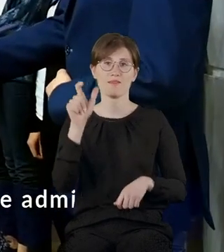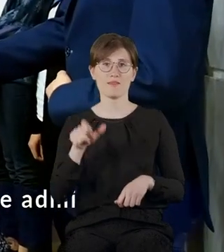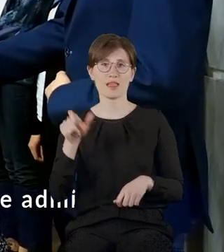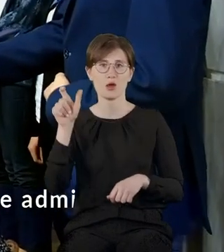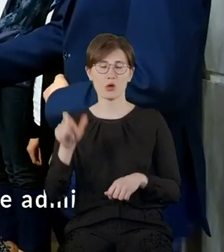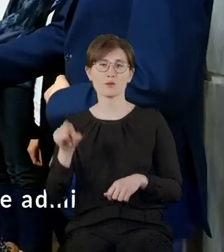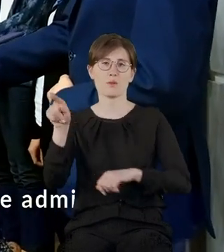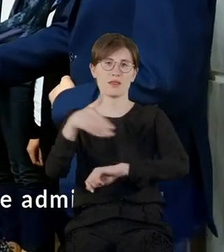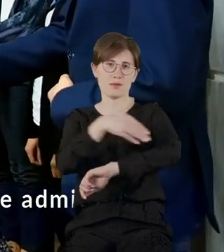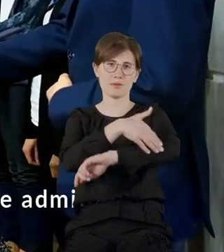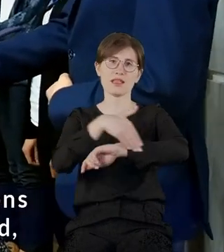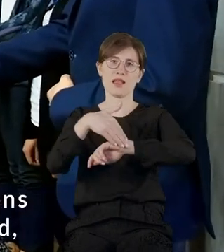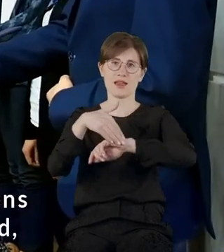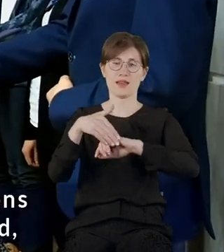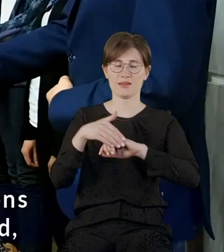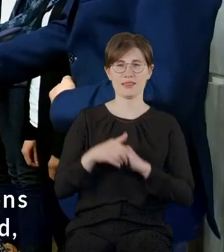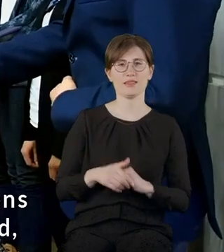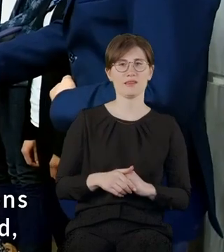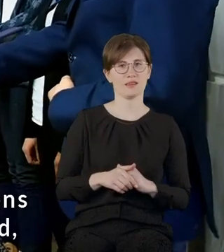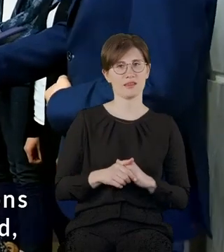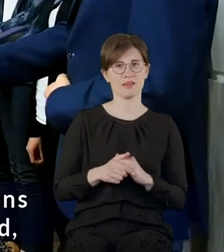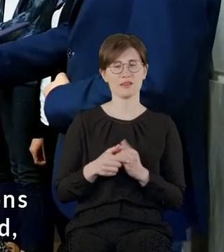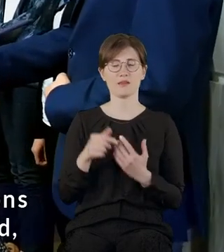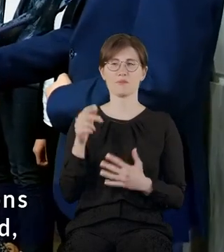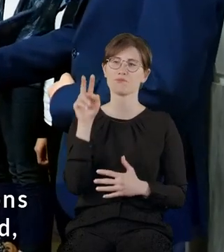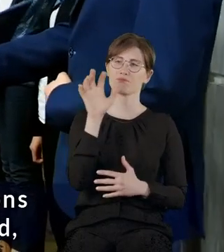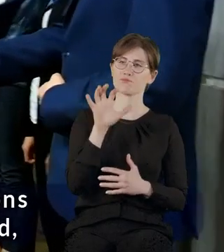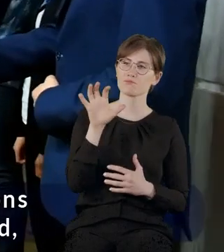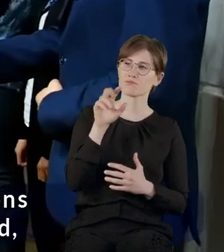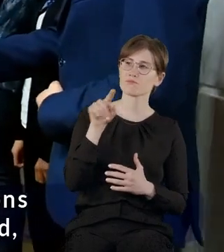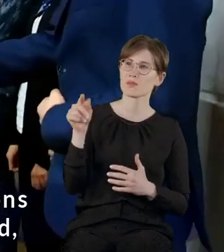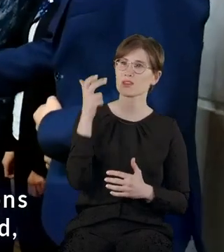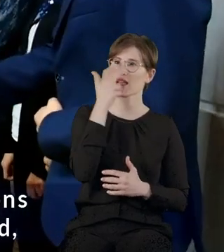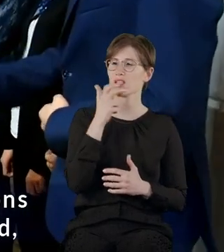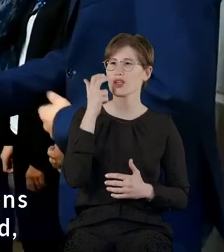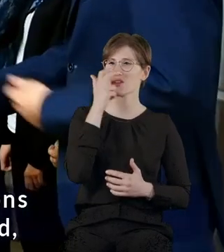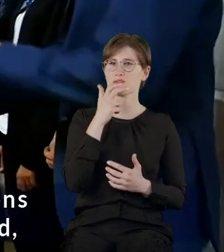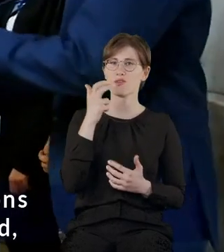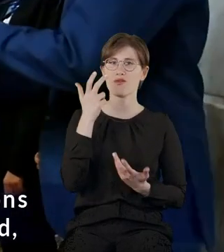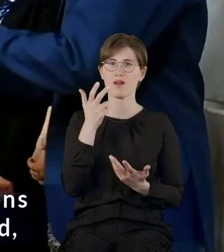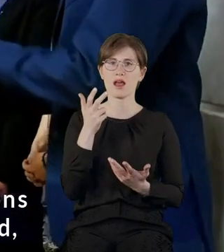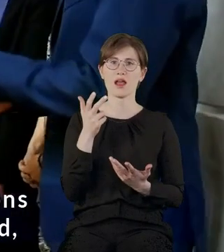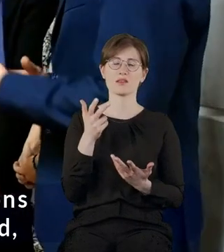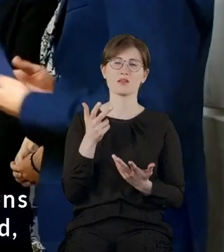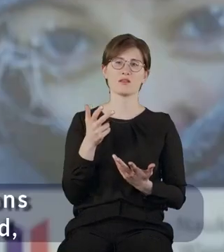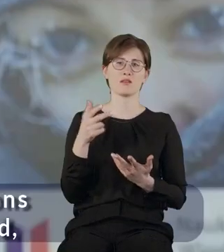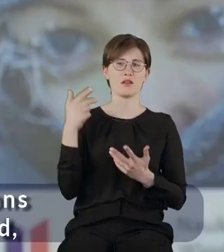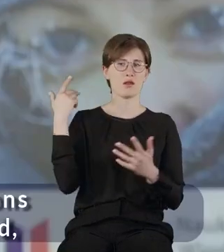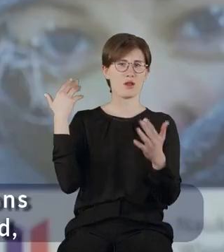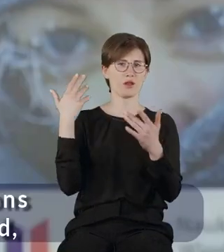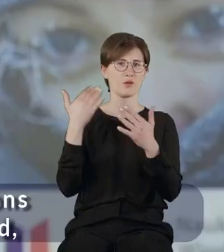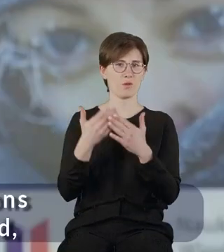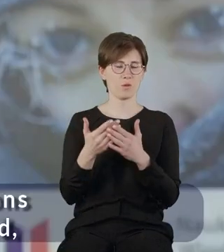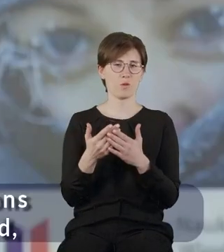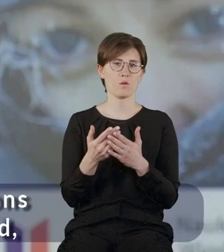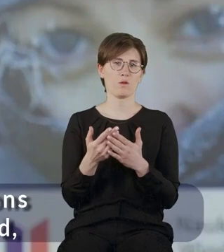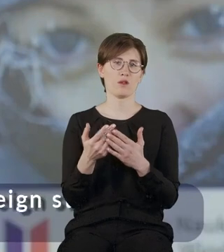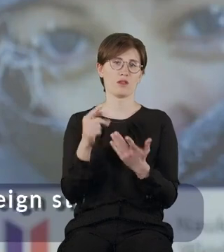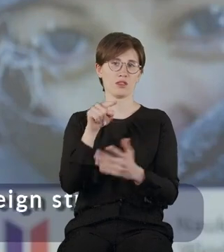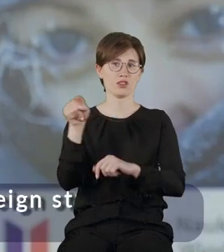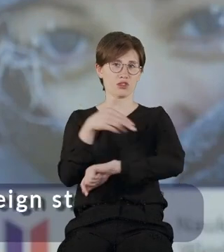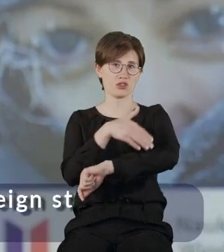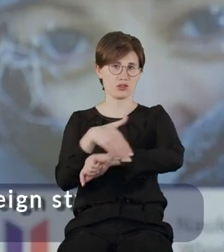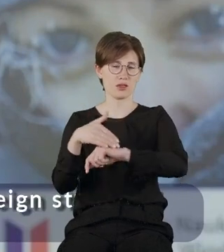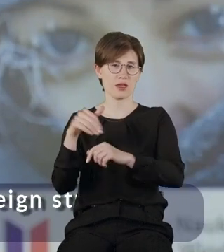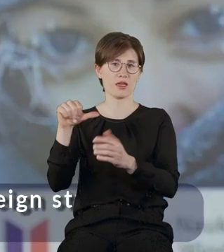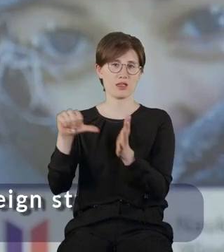z zagranicy. Patrząc natomiast na zainteresowanie, jakim te studia cieszyły się wśród również kandydatów z zagranicy,